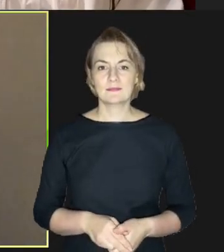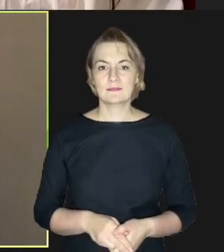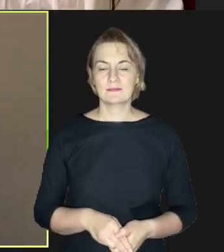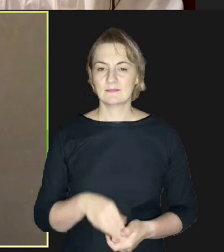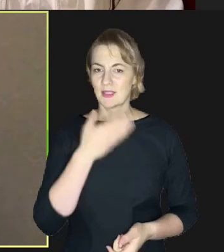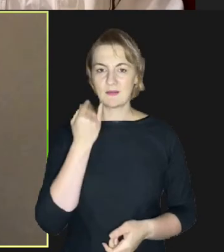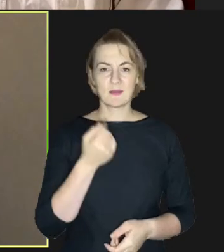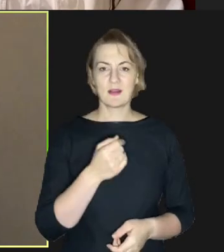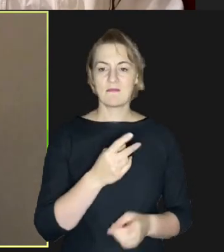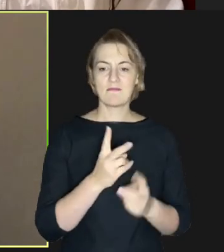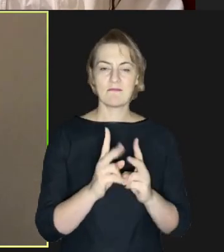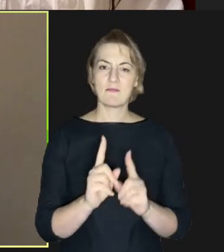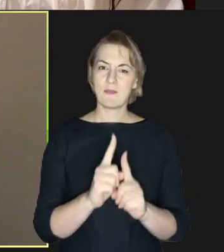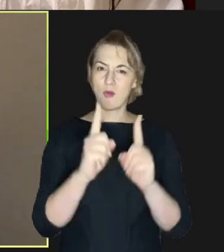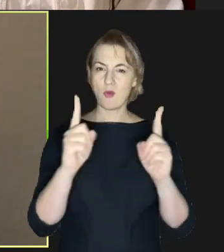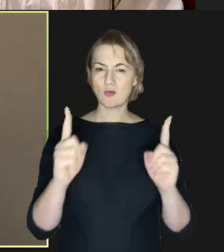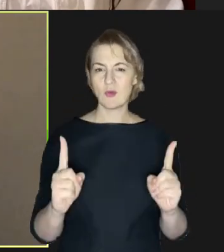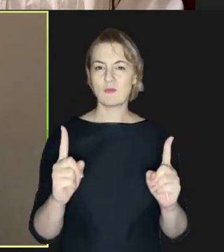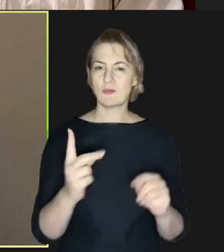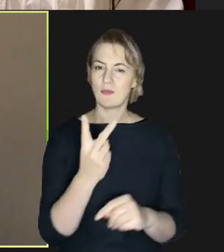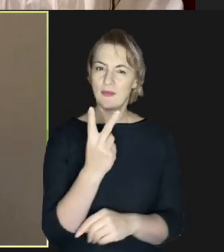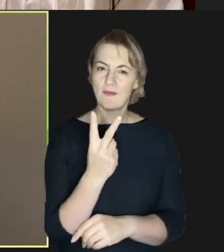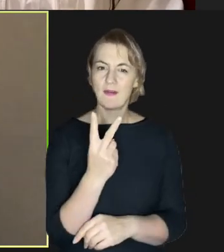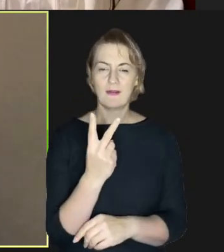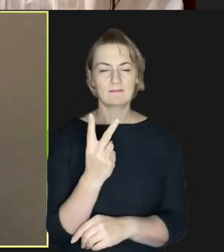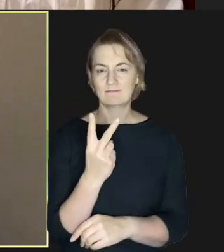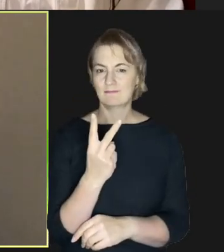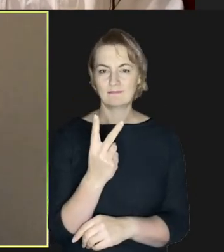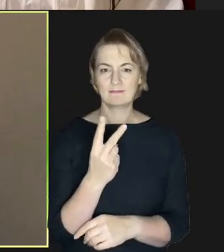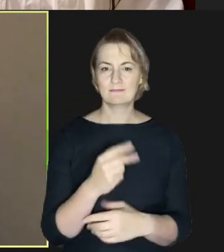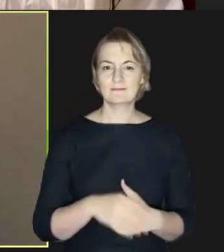te dualne kategorie, w których my bez przerwy myślimy.